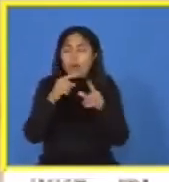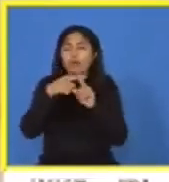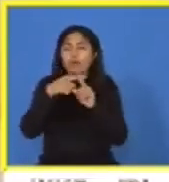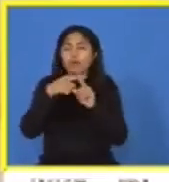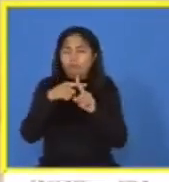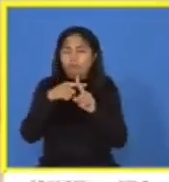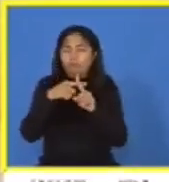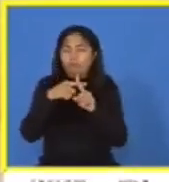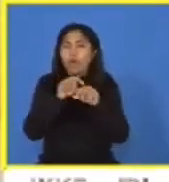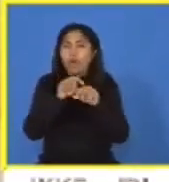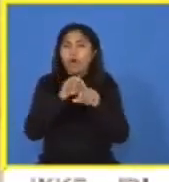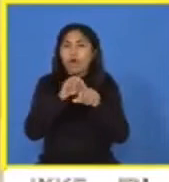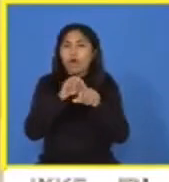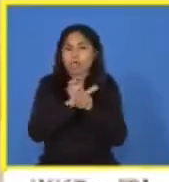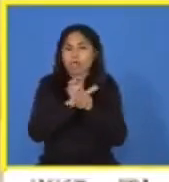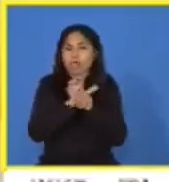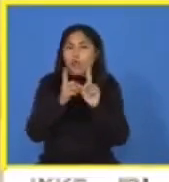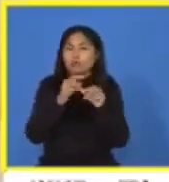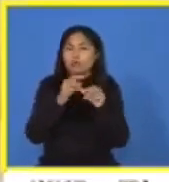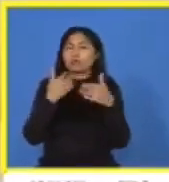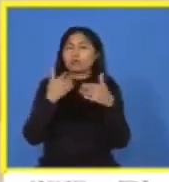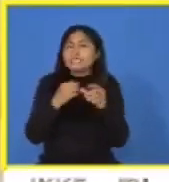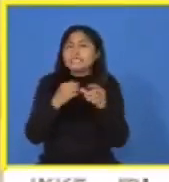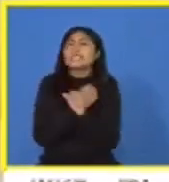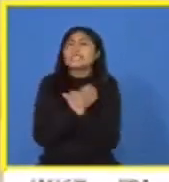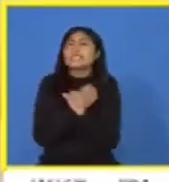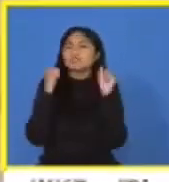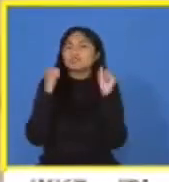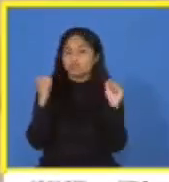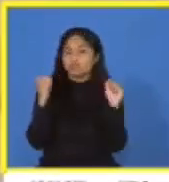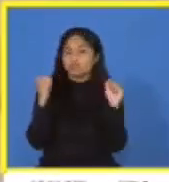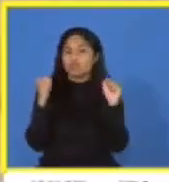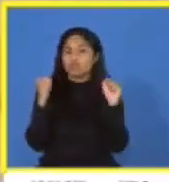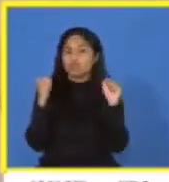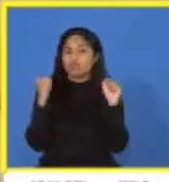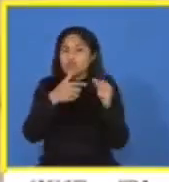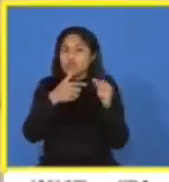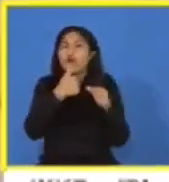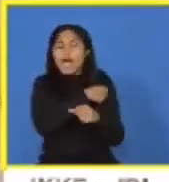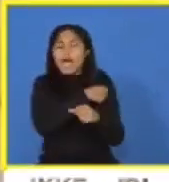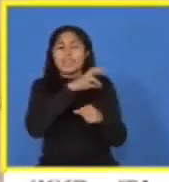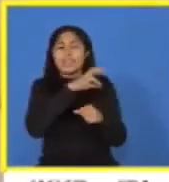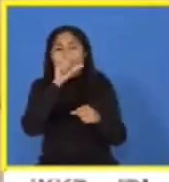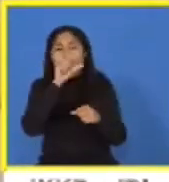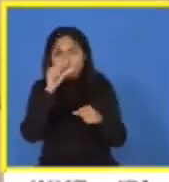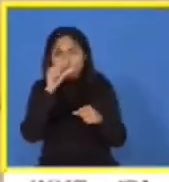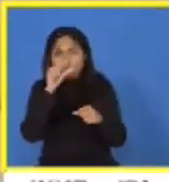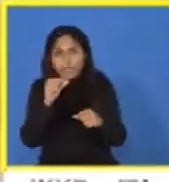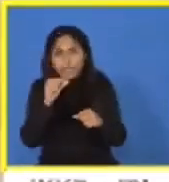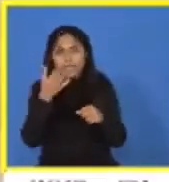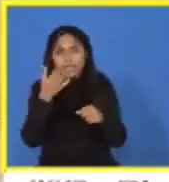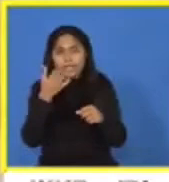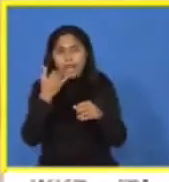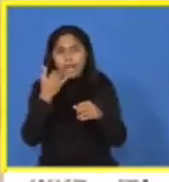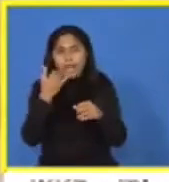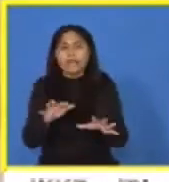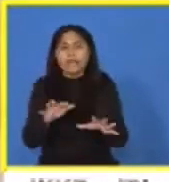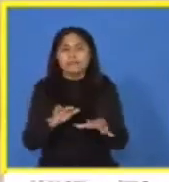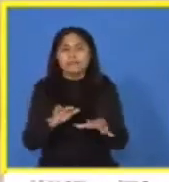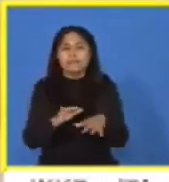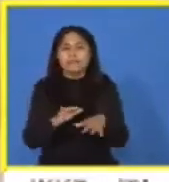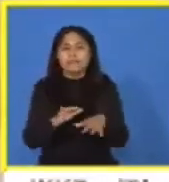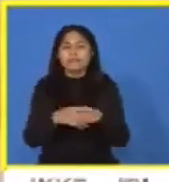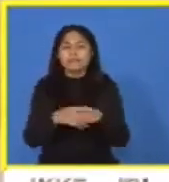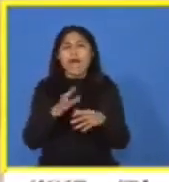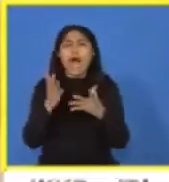COVID-19 ya, positif. Setelah dinyatakan sembuh 3 bulan baru vaksin. Dan ini tentunya kita harapkan bahwa masyarakat terus.